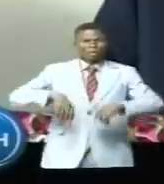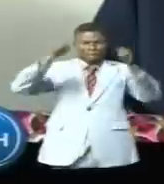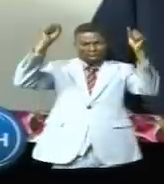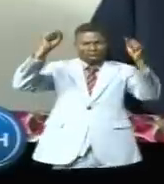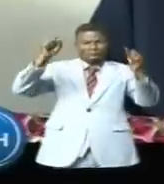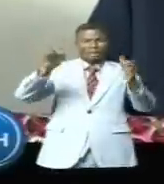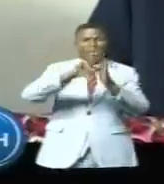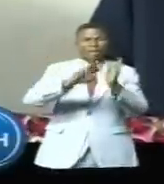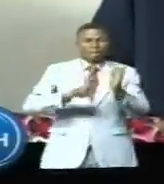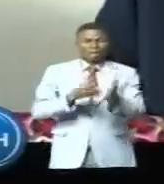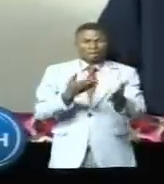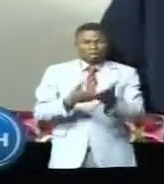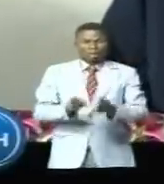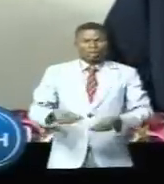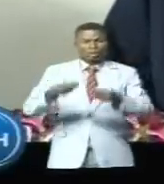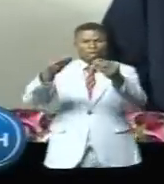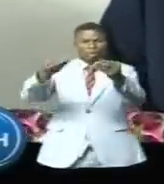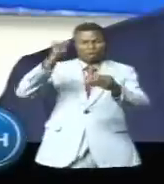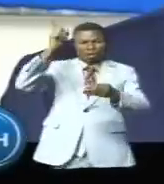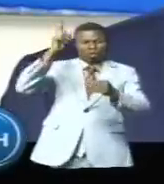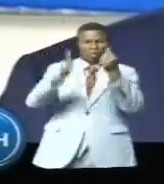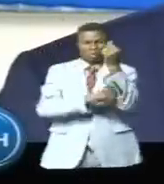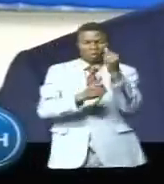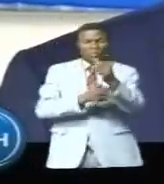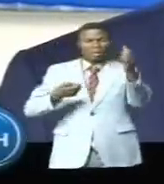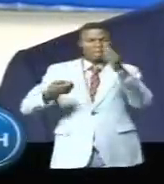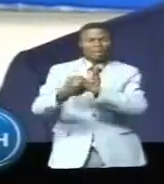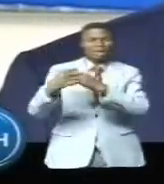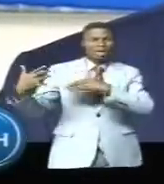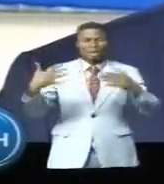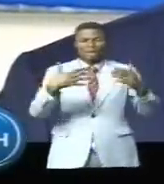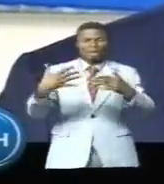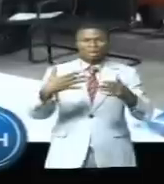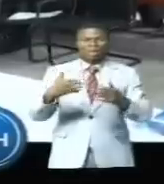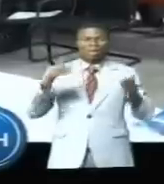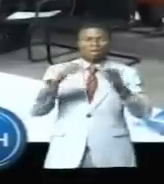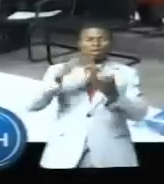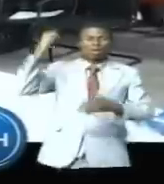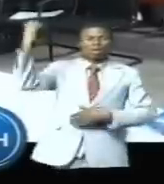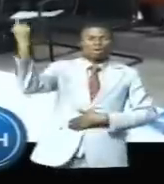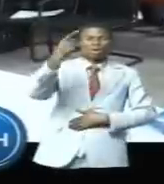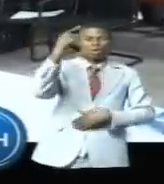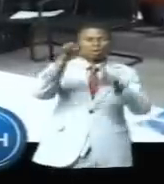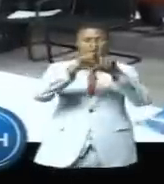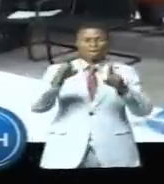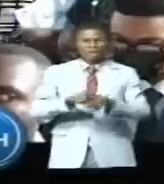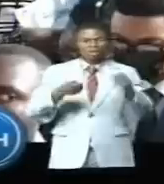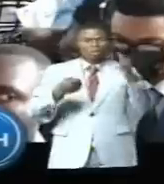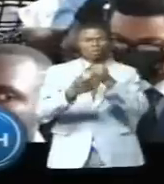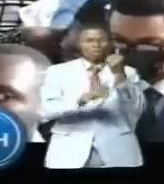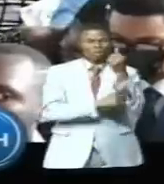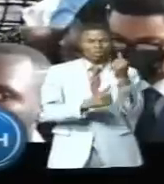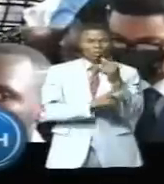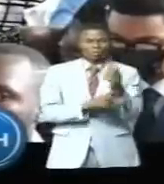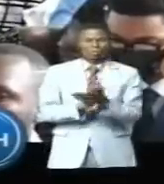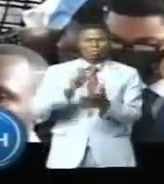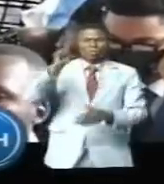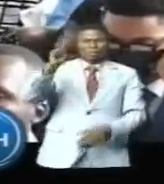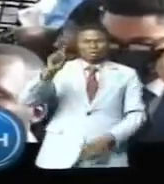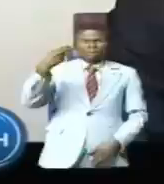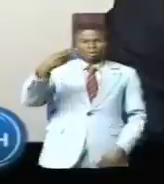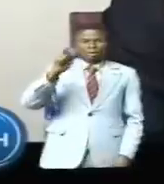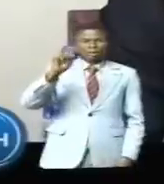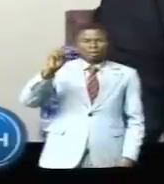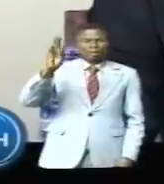Rome et qui a livré ses premiers auteurs de crimes de guerre, de crimes contre l'humanité et de génocide. Thomas Lubanga, Bosco